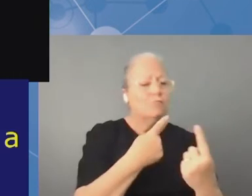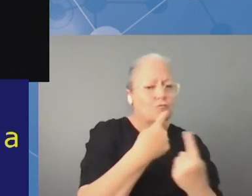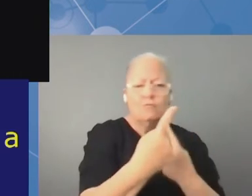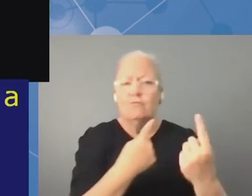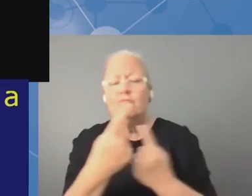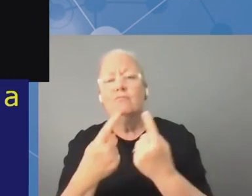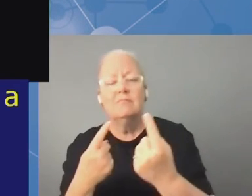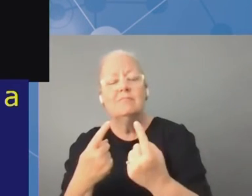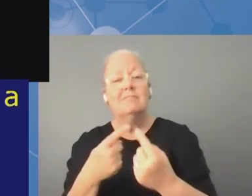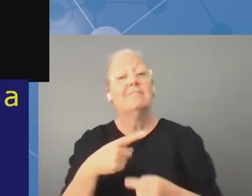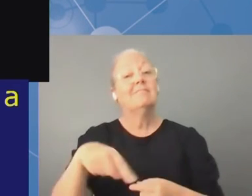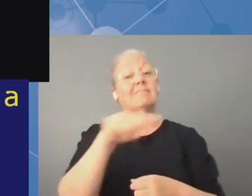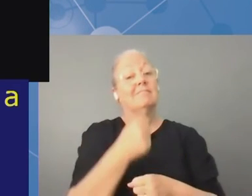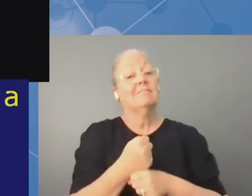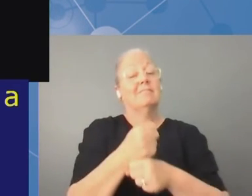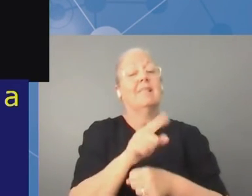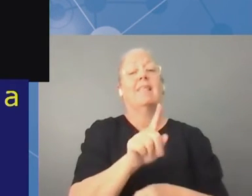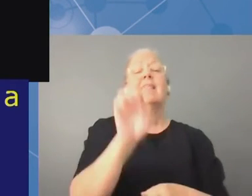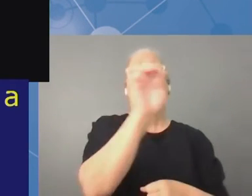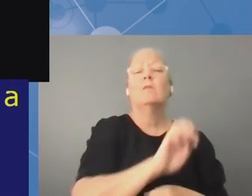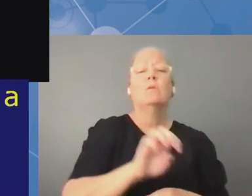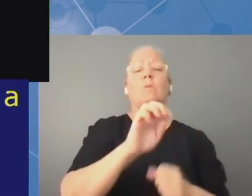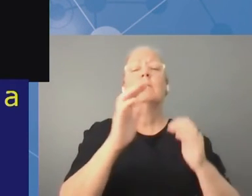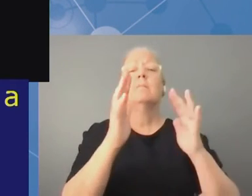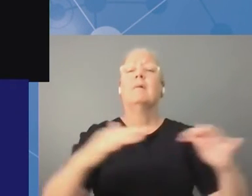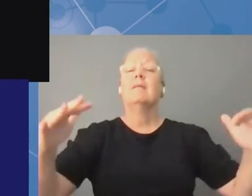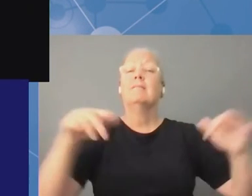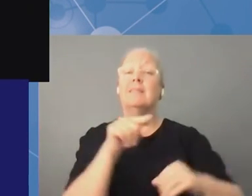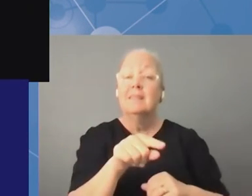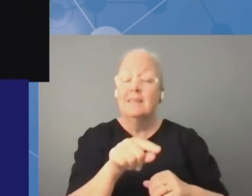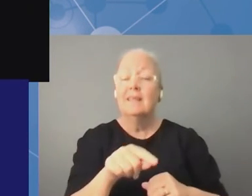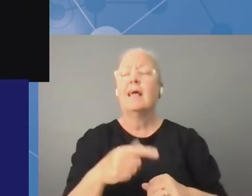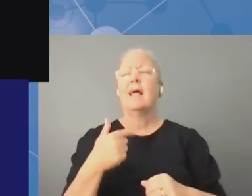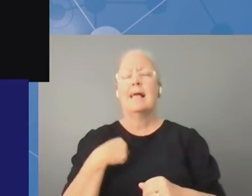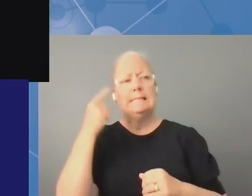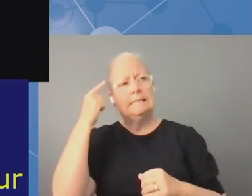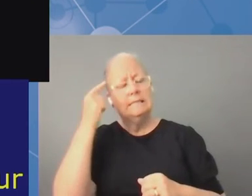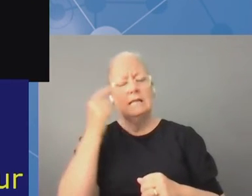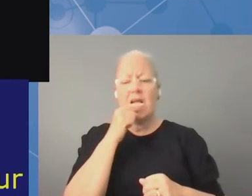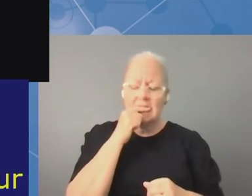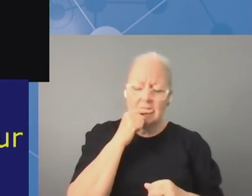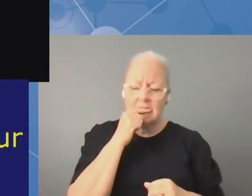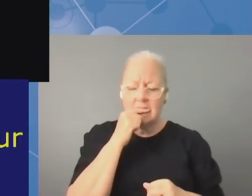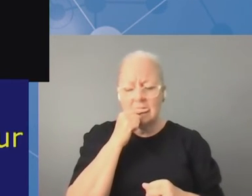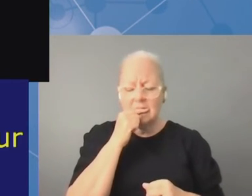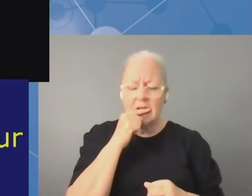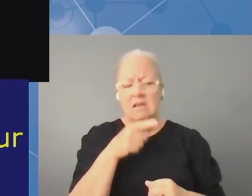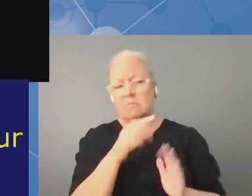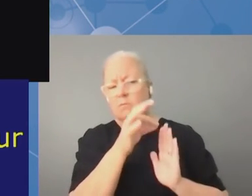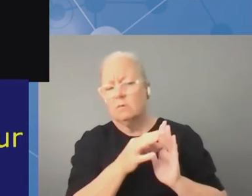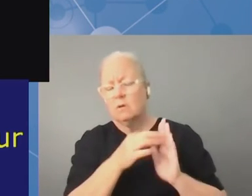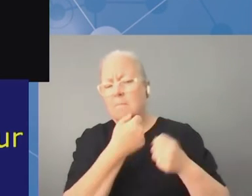дня форума мы участвовали во встрече с парламентариями, в частности с депутатами Европарламента. И в